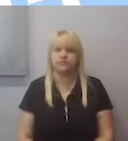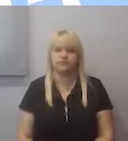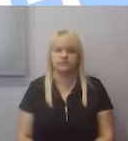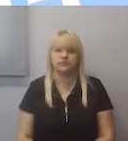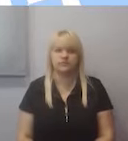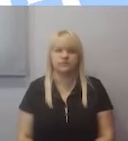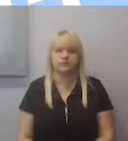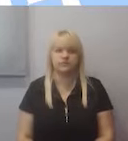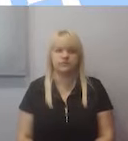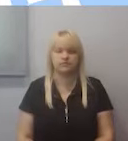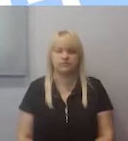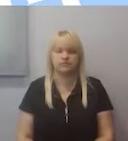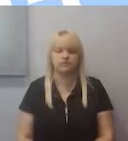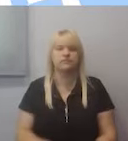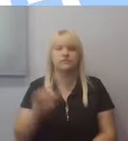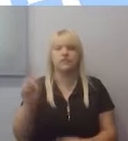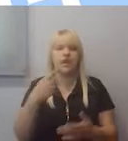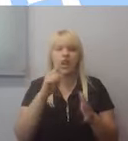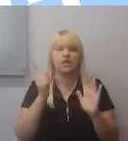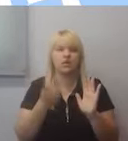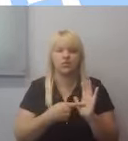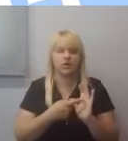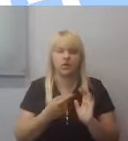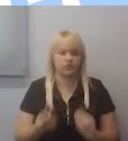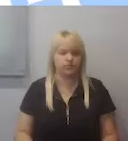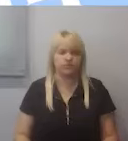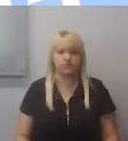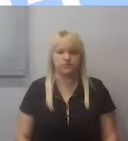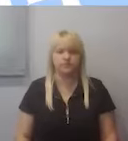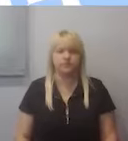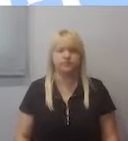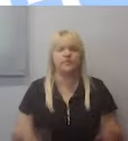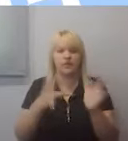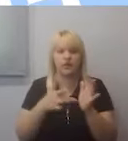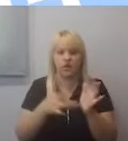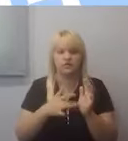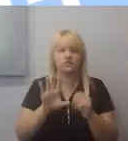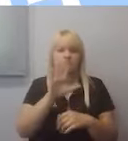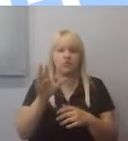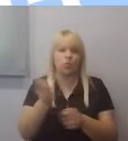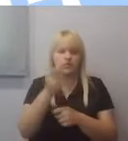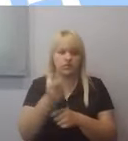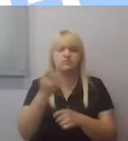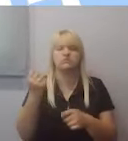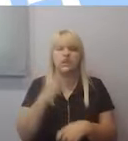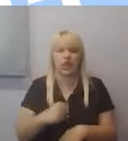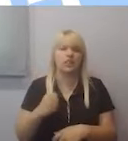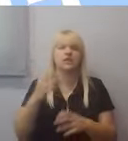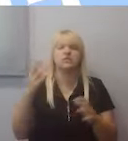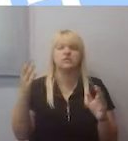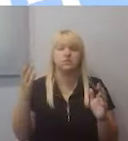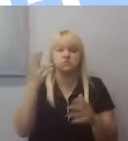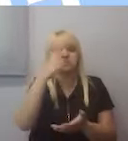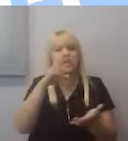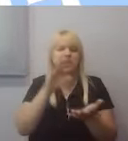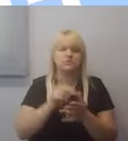tā vēl jautājumi kāda ir vugd pieredze ko evakuācijas gadījumā iedzīvotājiem noteikti